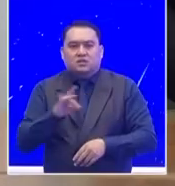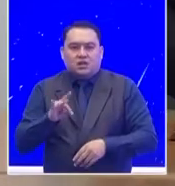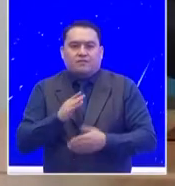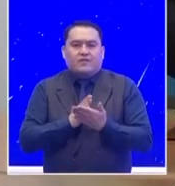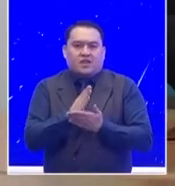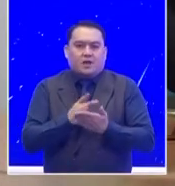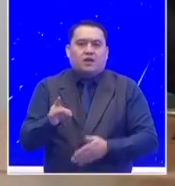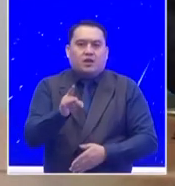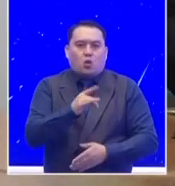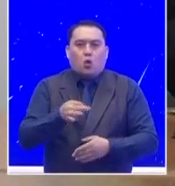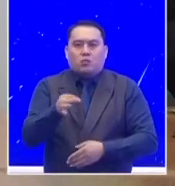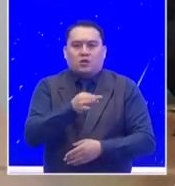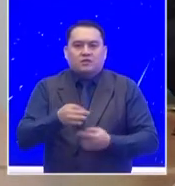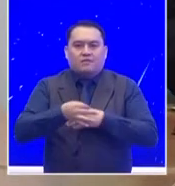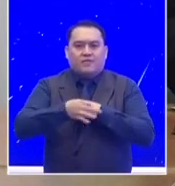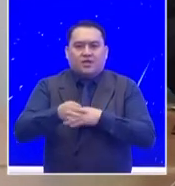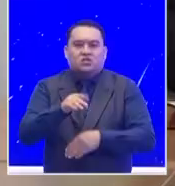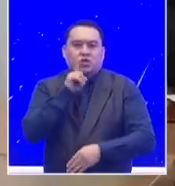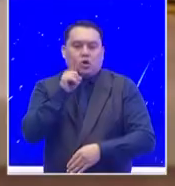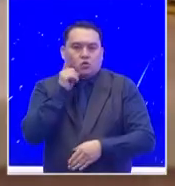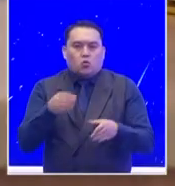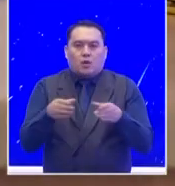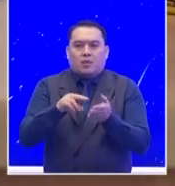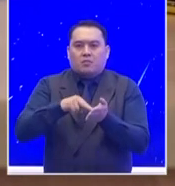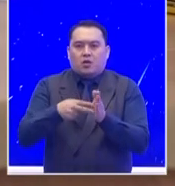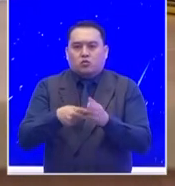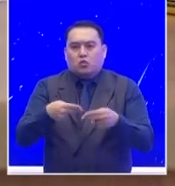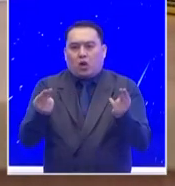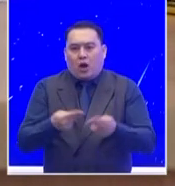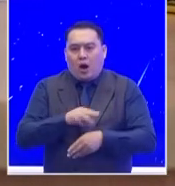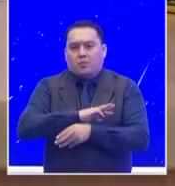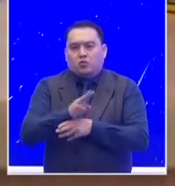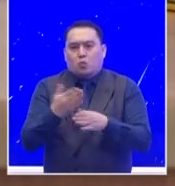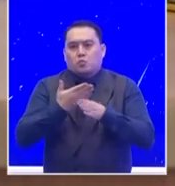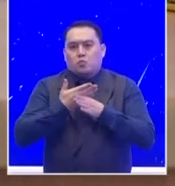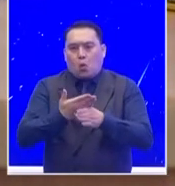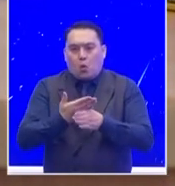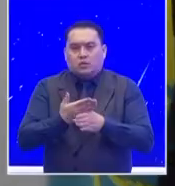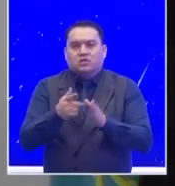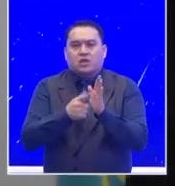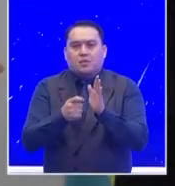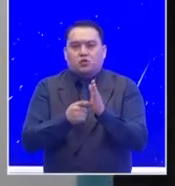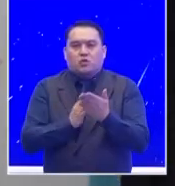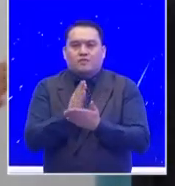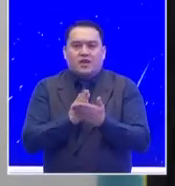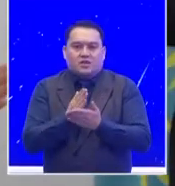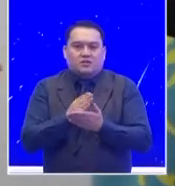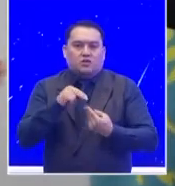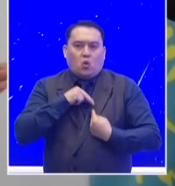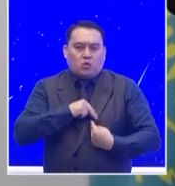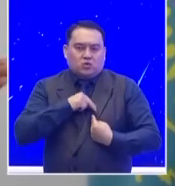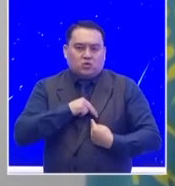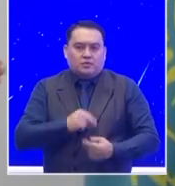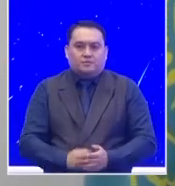ветеранов региона и областным филиалом ЖАС-ОТАН. По плану стороны намерены охватить помощью более 700 ветеранов и тружеников